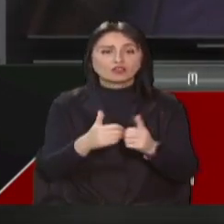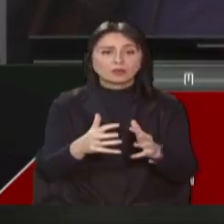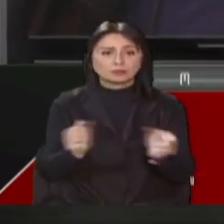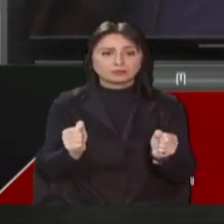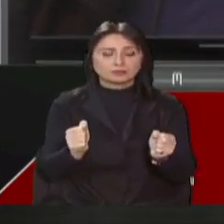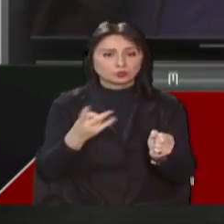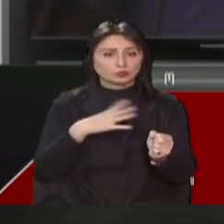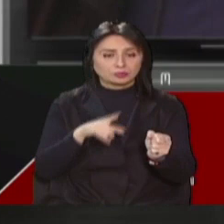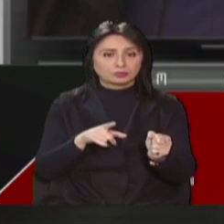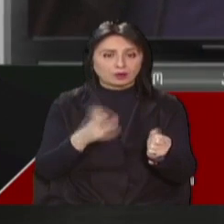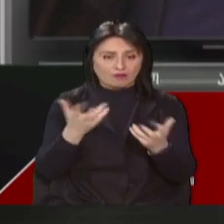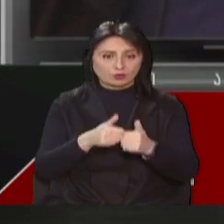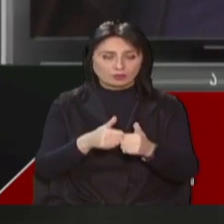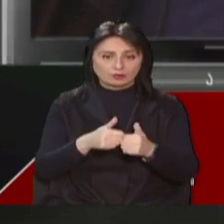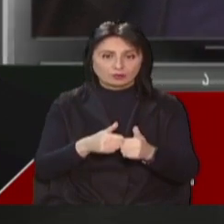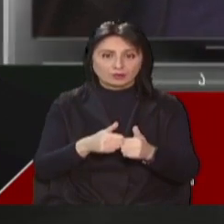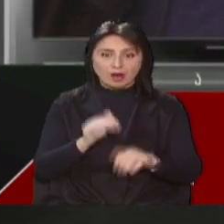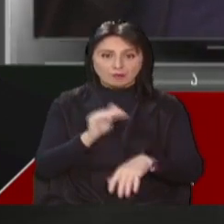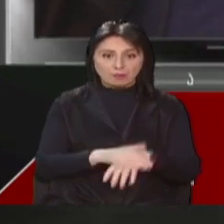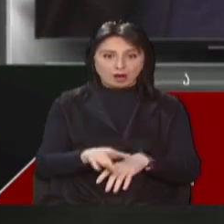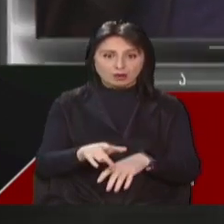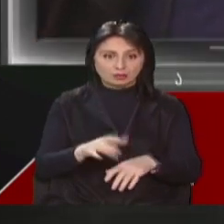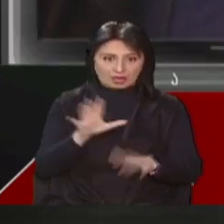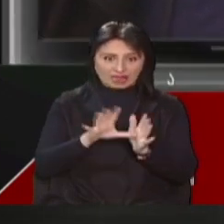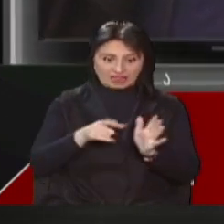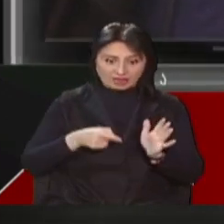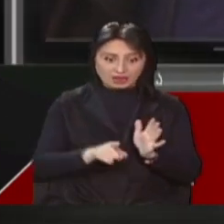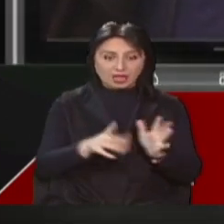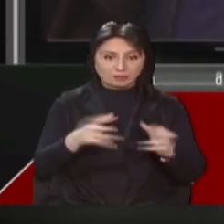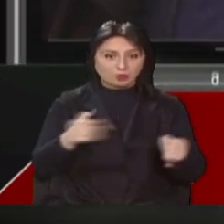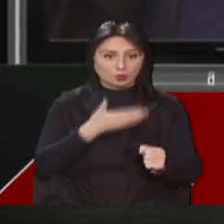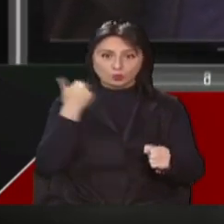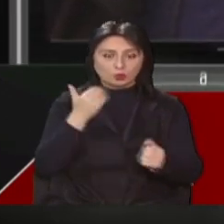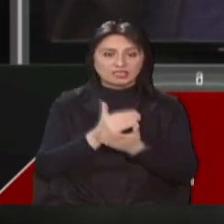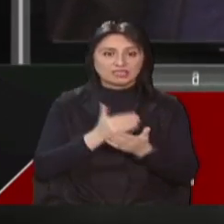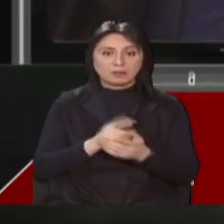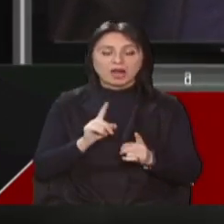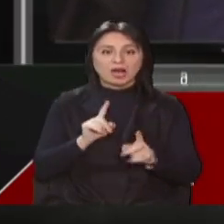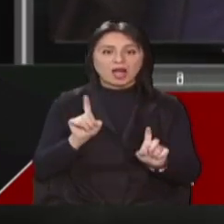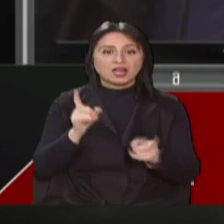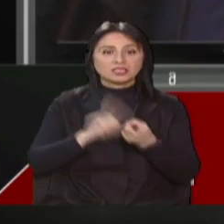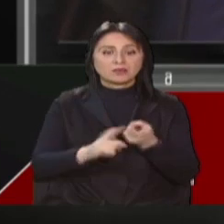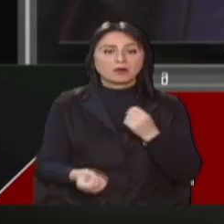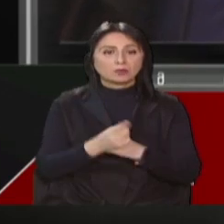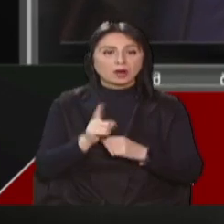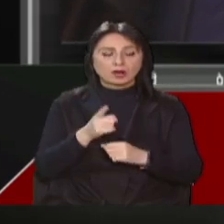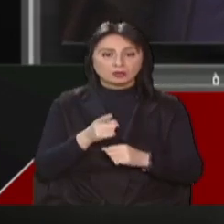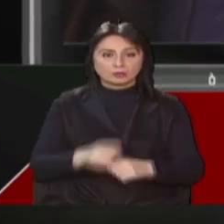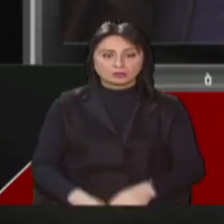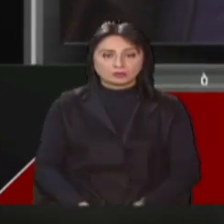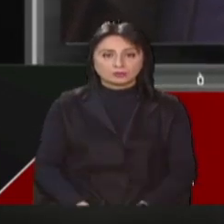მომხდარიყო და გაიქცია სისტემა. Და ფაქტია, რომ მოცემულ შემთხვევაში არ გაითიშა სისტემა, ანუ რასთან შეიძლება გქონდეს